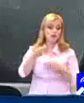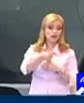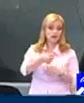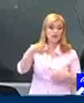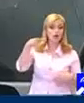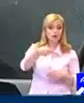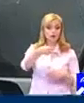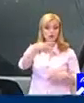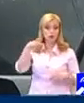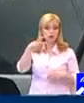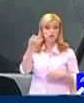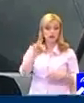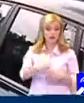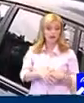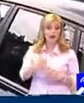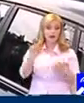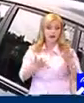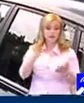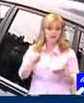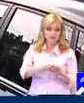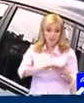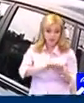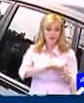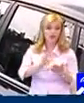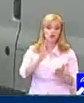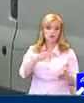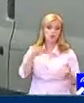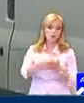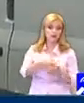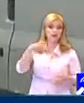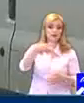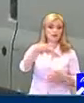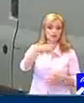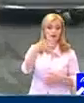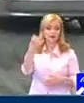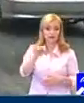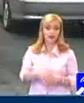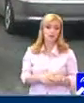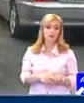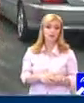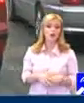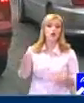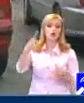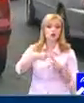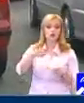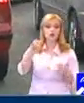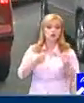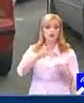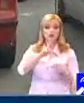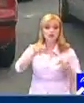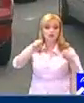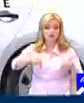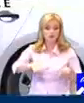de lei. Pentru abaterea repetată în decursul unui an, amenda ar putea ajunge până la 3000 de lei cu aplicarea 6 puncte de penalizare. Totodată, șoferii nu vor avea dreptul